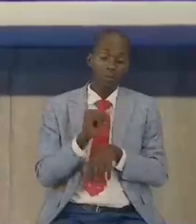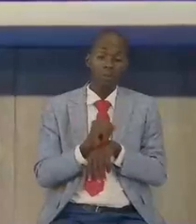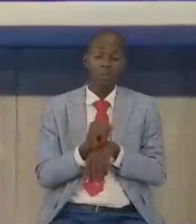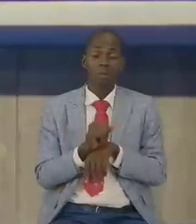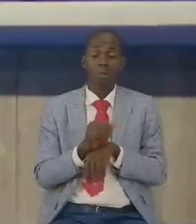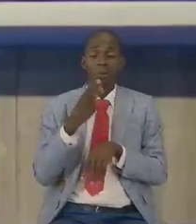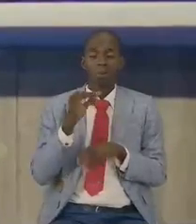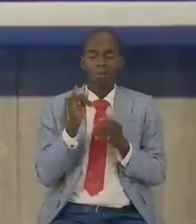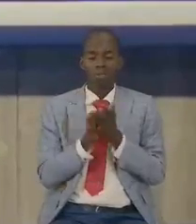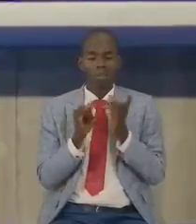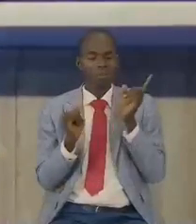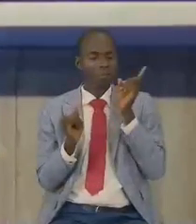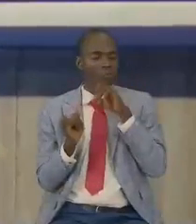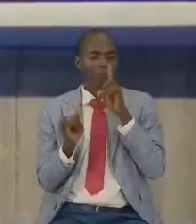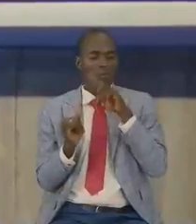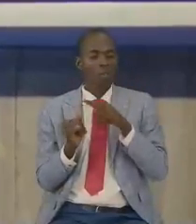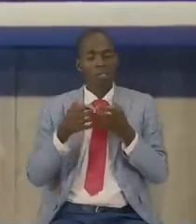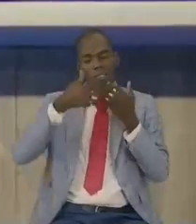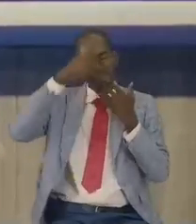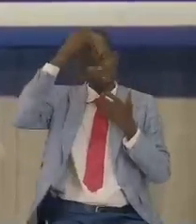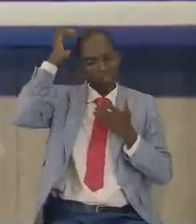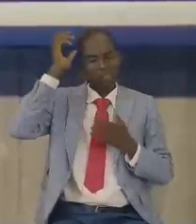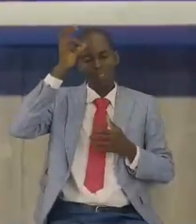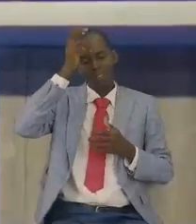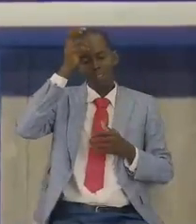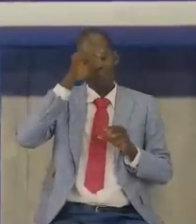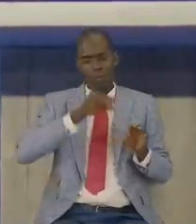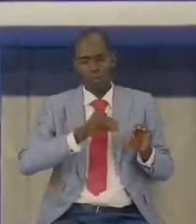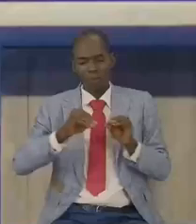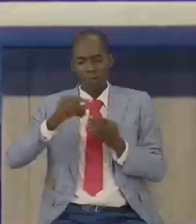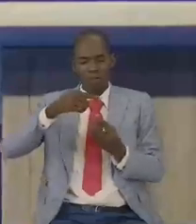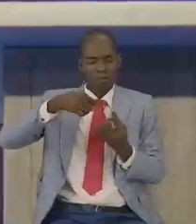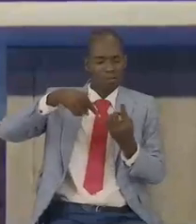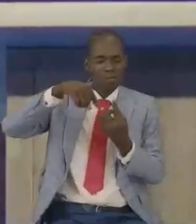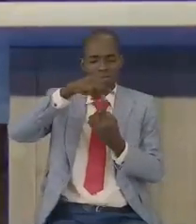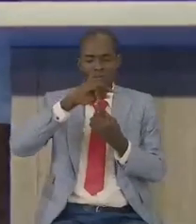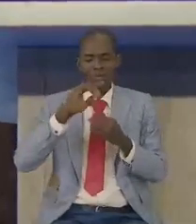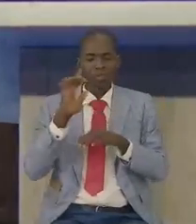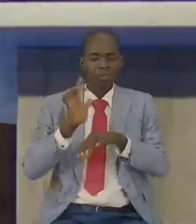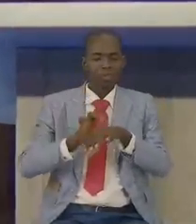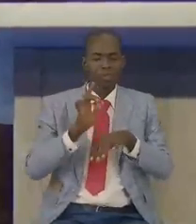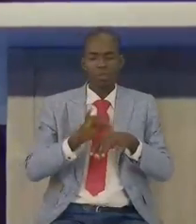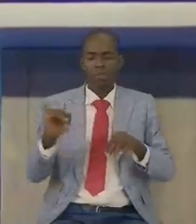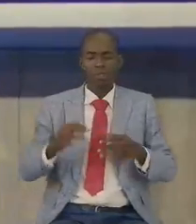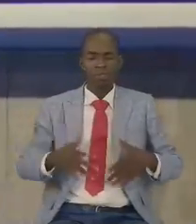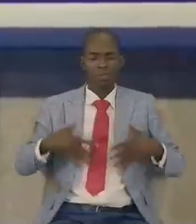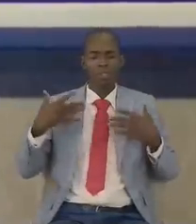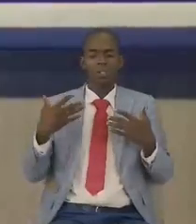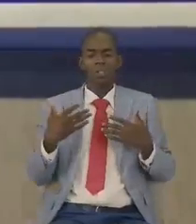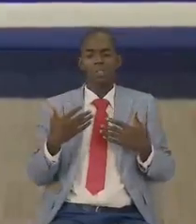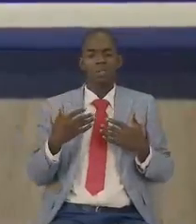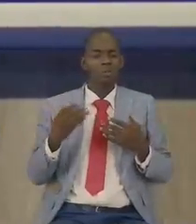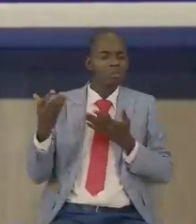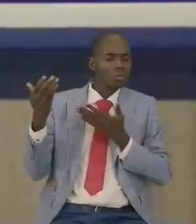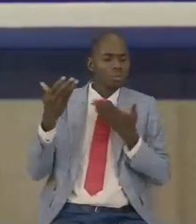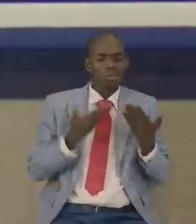l'œuvre de ces faux lions qui se baladent, qui tourmentent des vies, qui troublent des vies, qui amènent